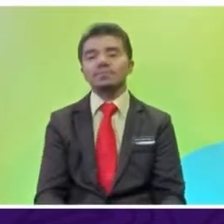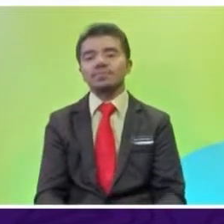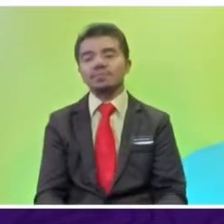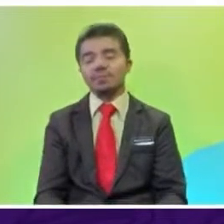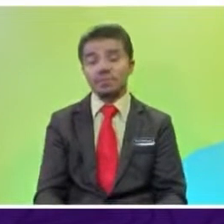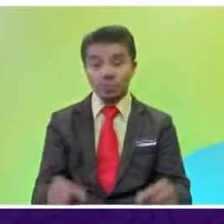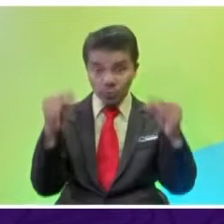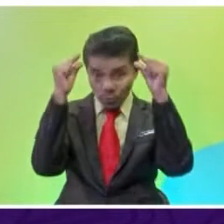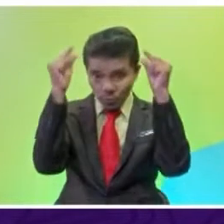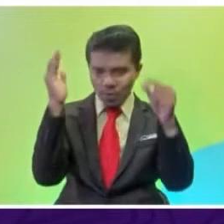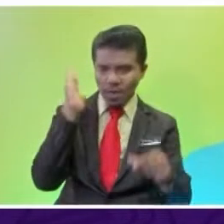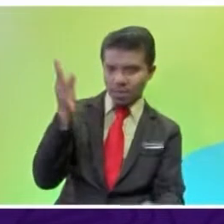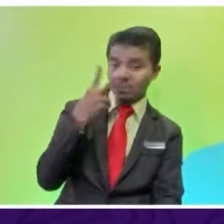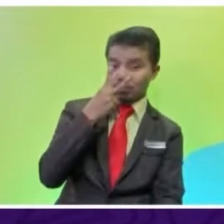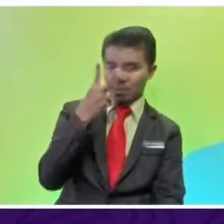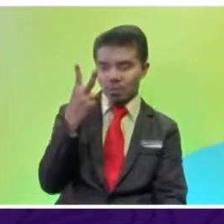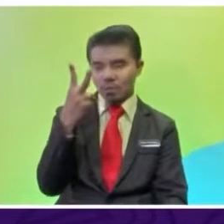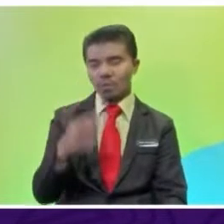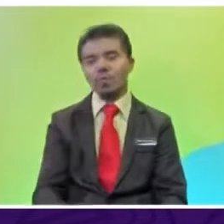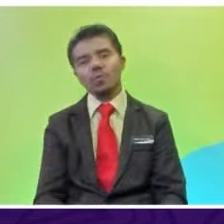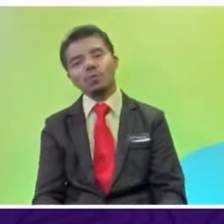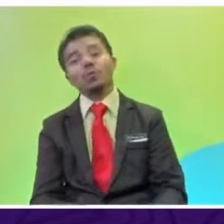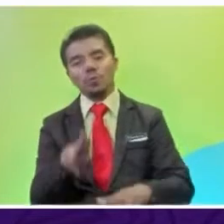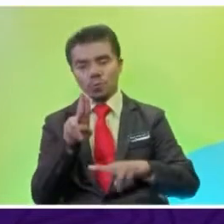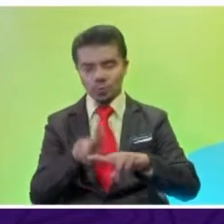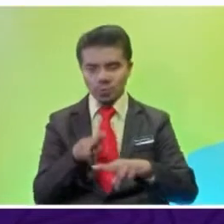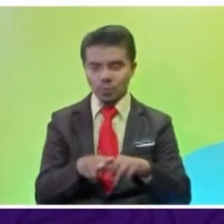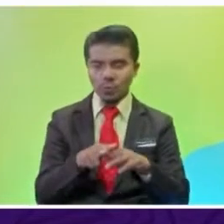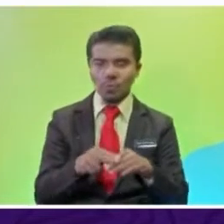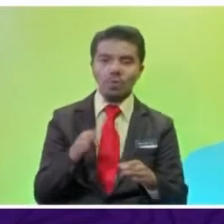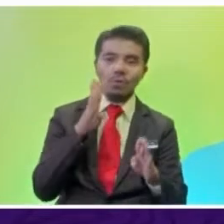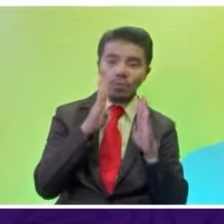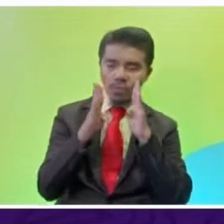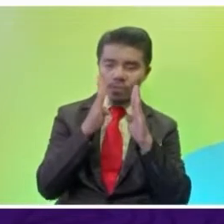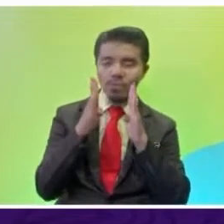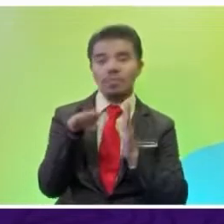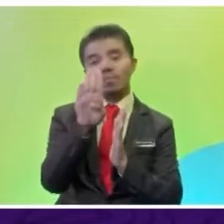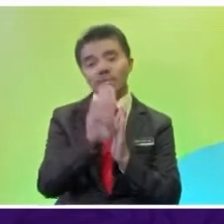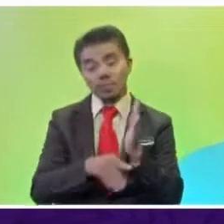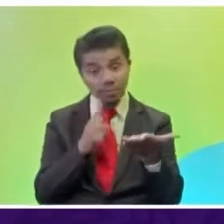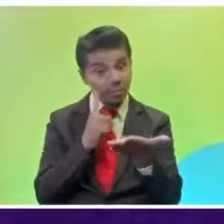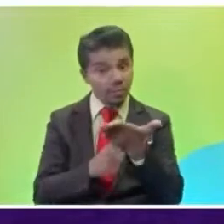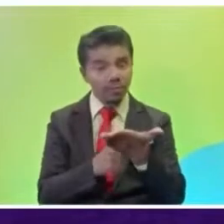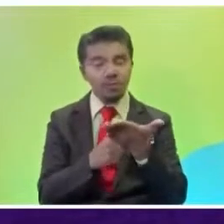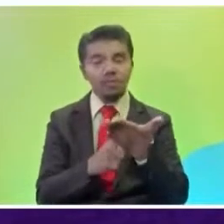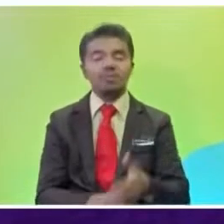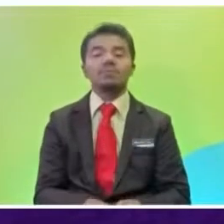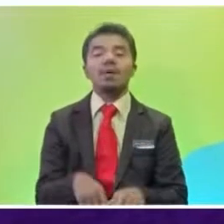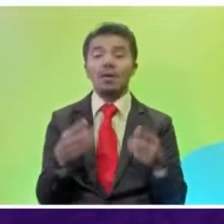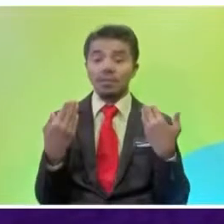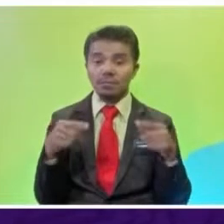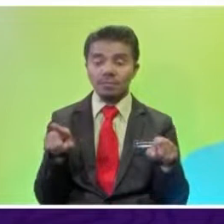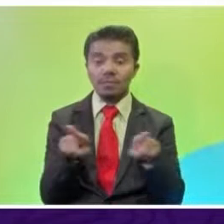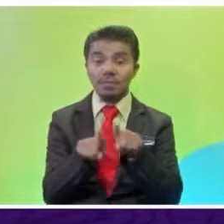pemerhatian pendapatnya murid-murid ini duduk berbincang mendapatkan ide menjandakan ide mereka dalam sesi